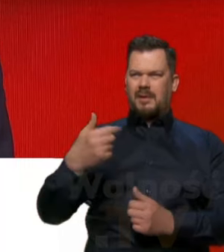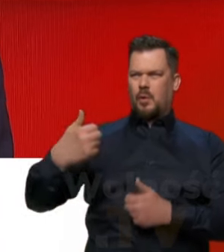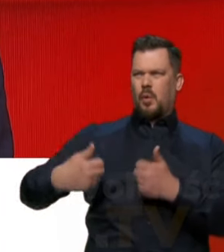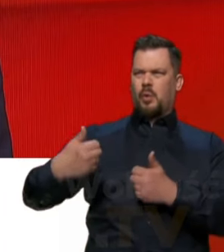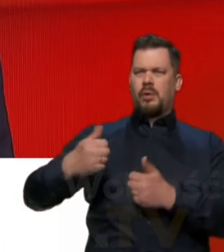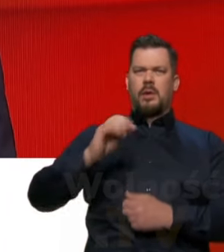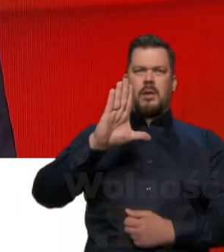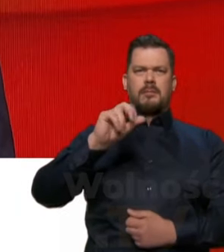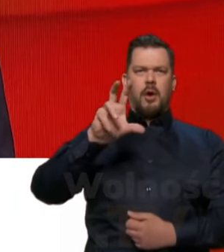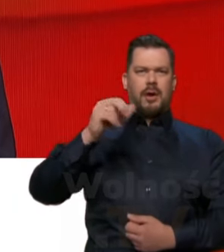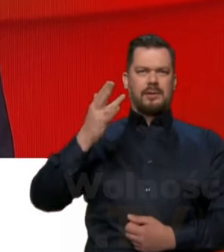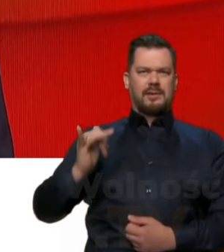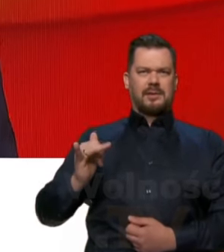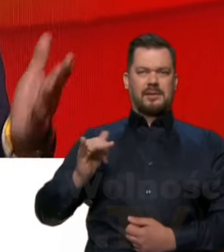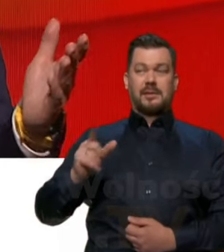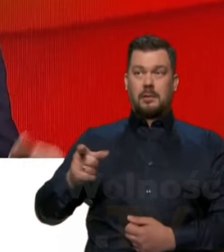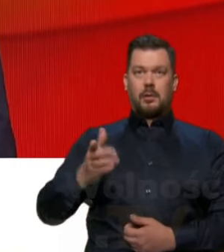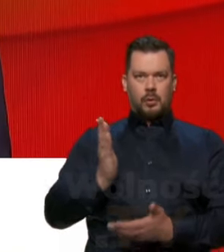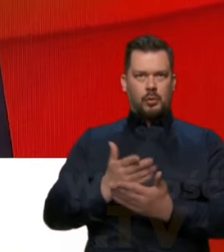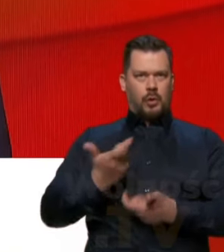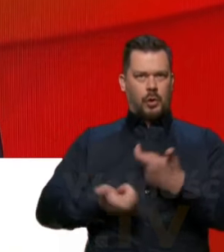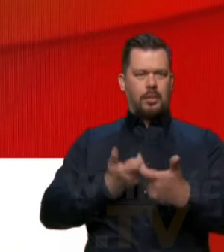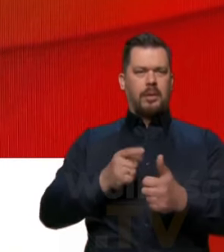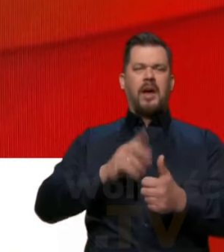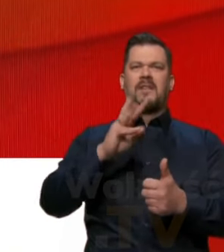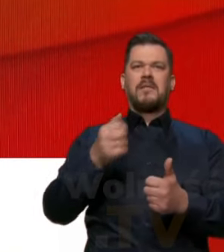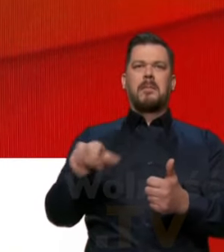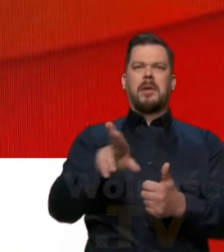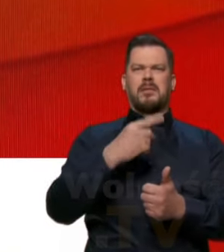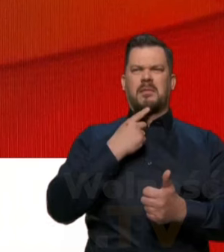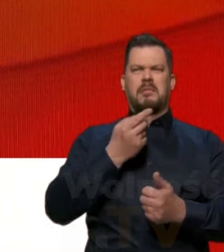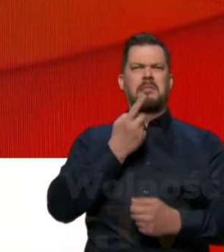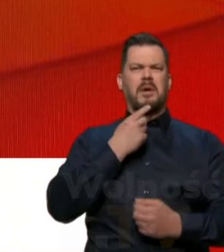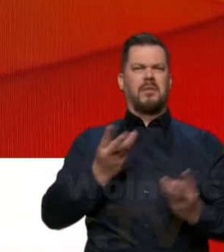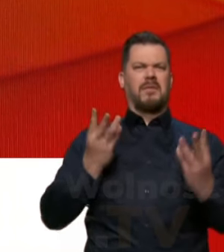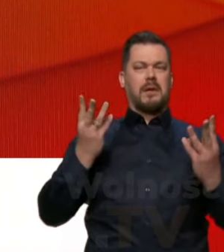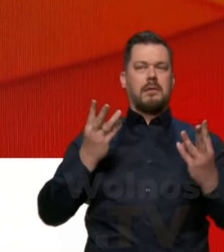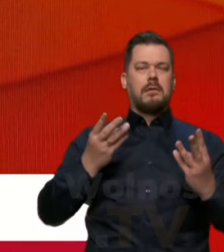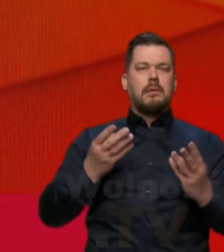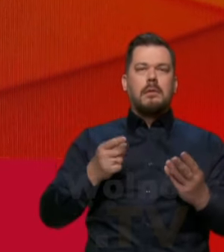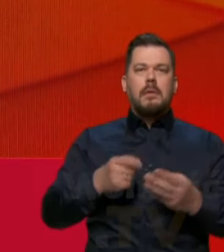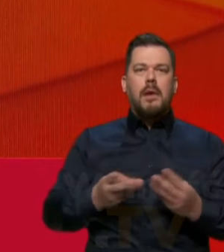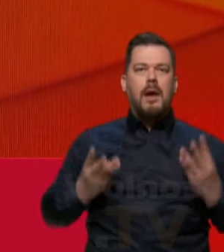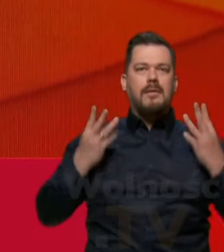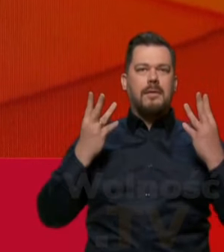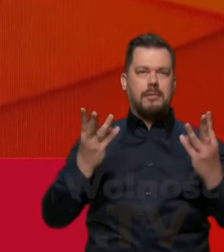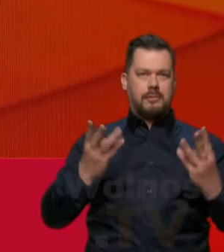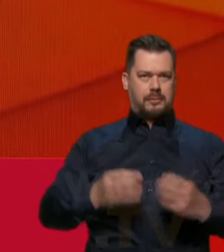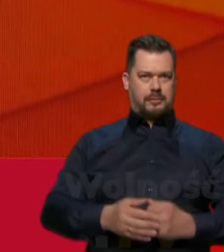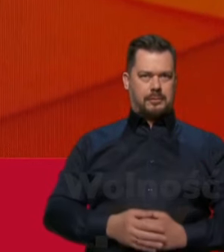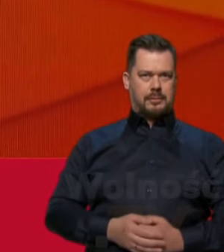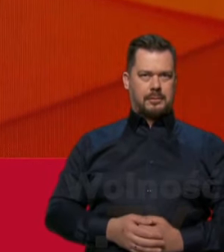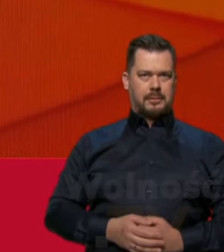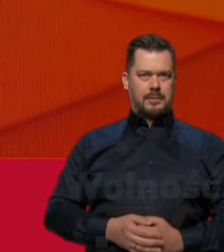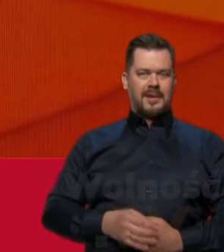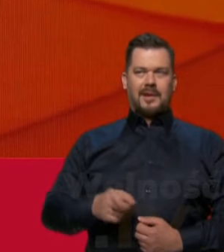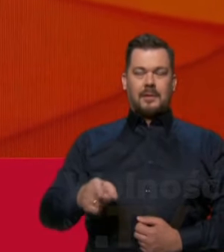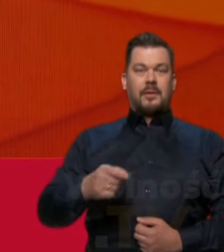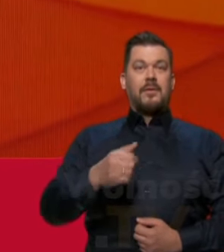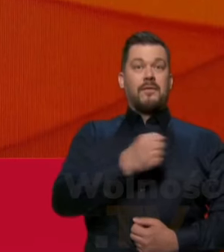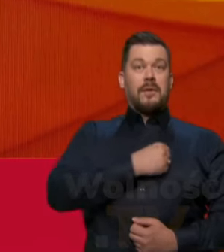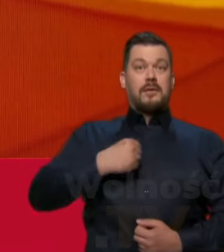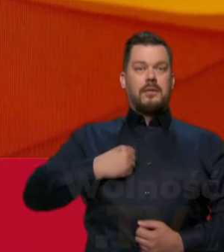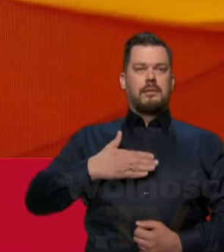pan Bucheński, mówi o tym, co zostało w Warszawie zrobione. Pan Wippler mówi, że to nie jest istotne. To jest piekielnie istotne. My mamy jako niewiele samorządów ma